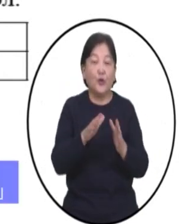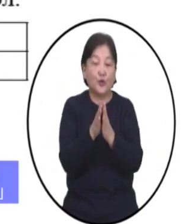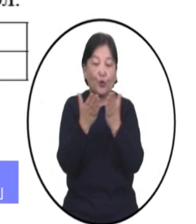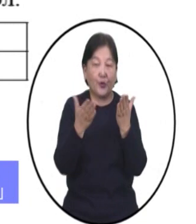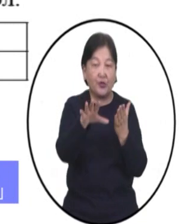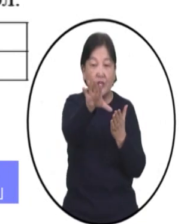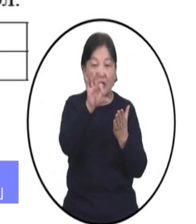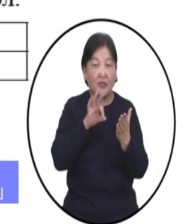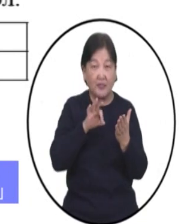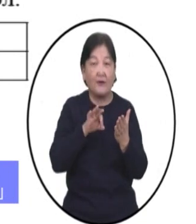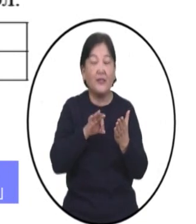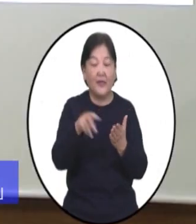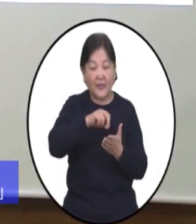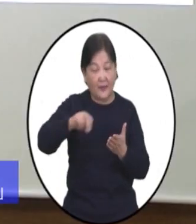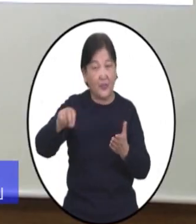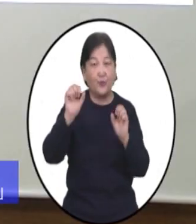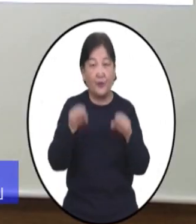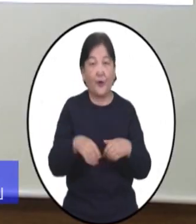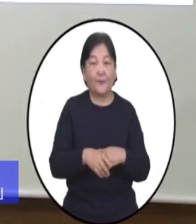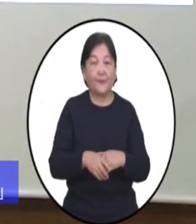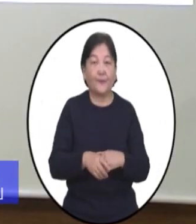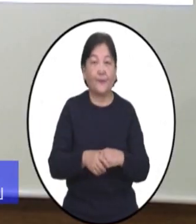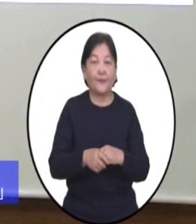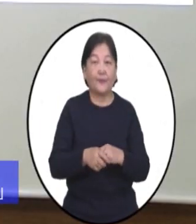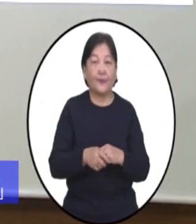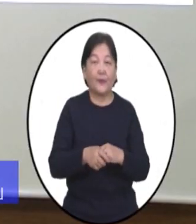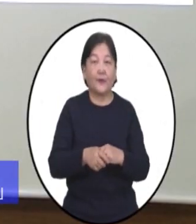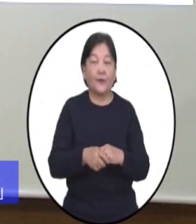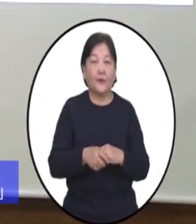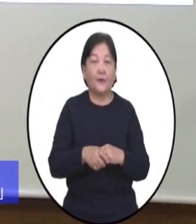хийх боломжтой. Багш нь сурах хүчгийн 22 23